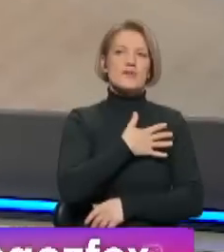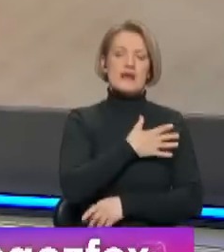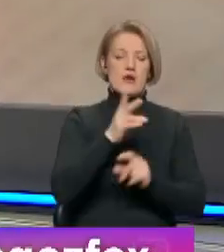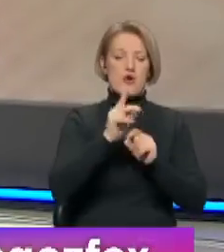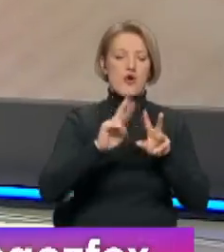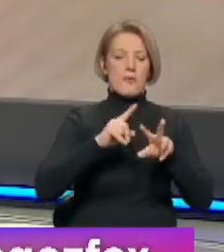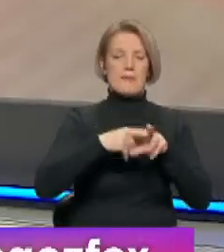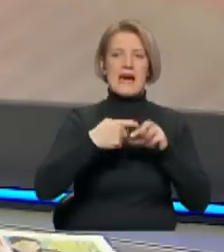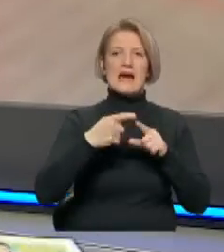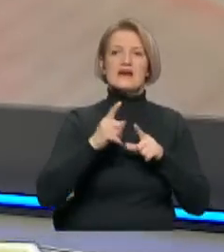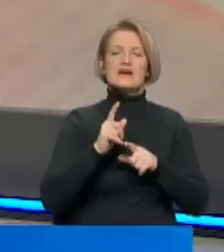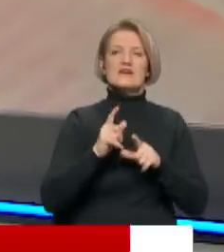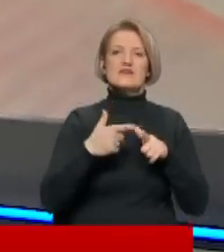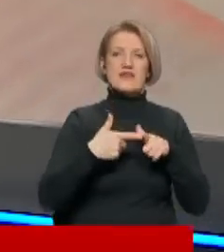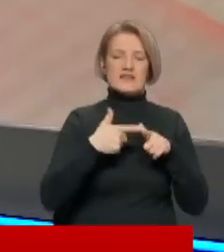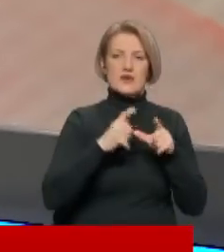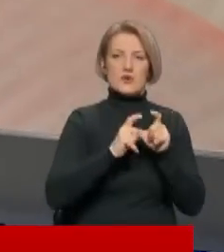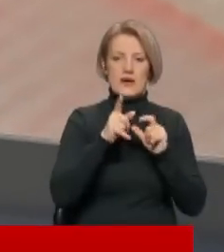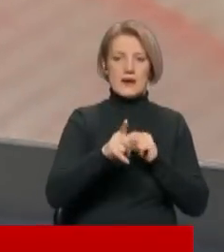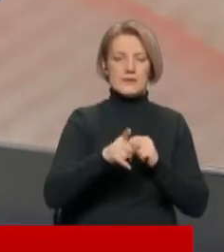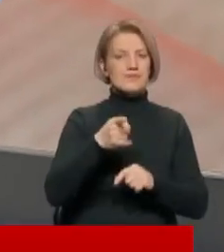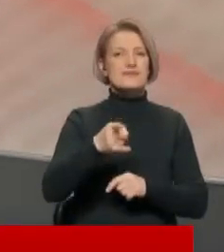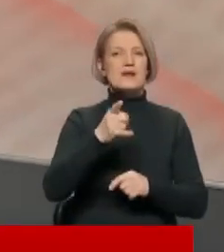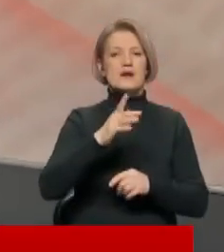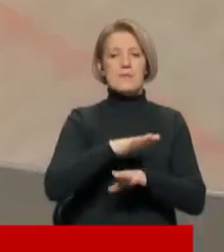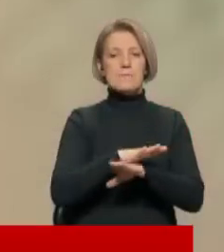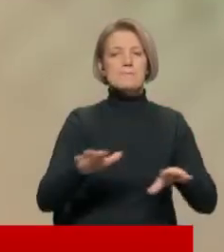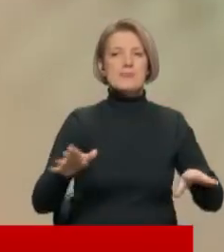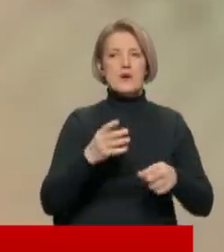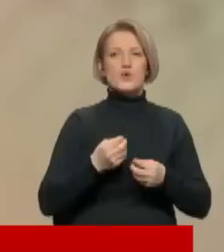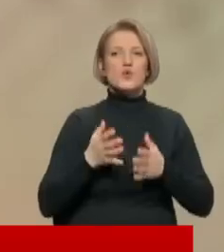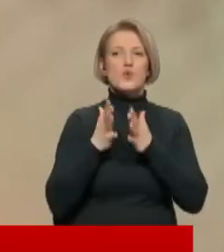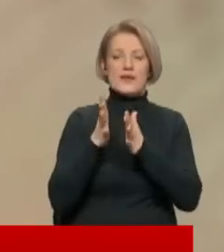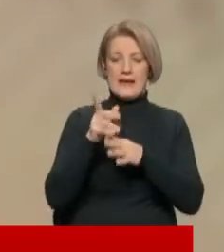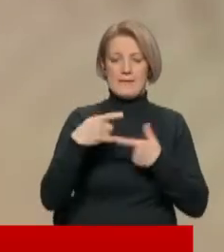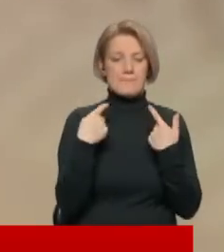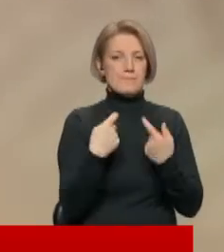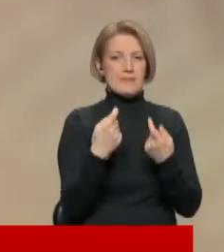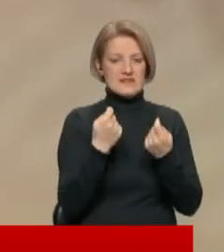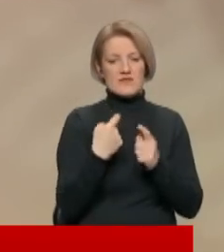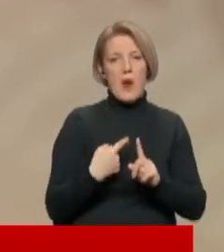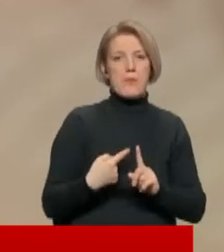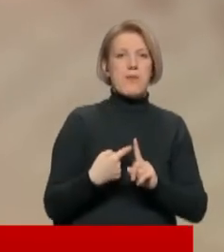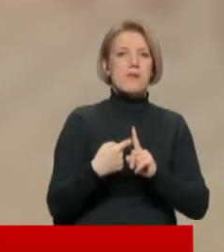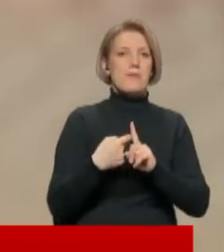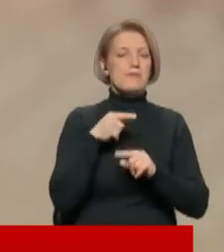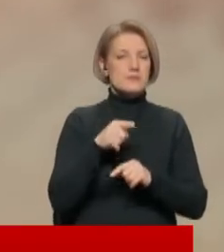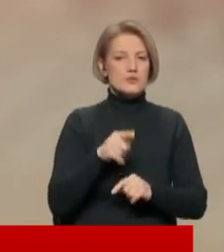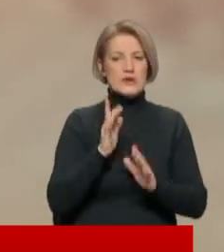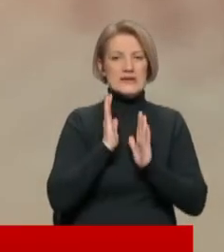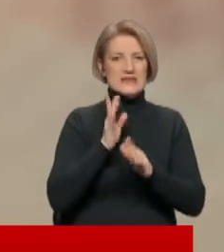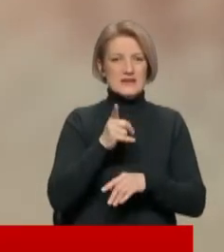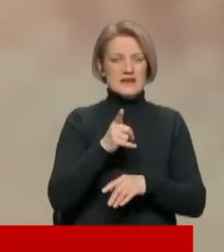Ömer Fethi Gürer mezbaha da soframızın geleceğini kesiyoruz üreticilerin maliyetler arttı bu gidişle